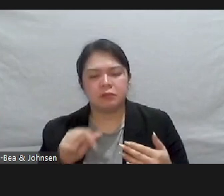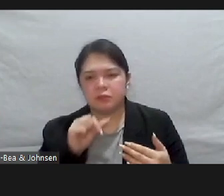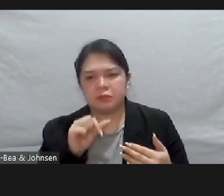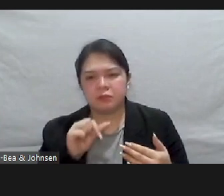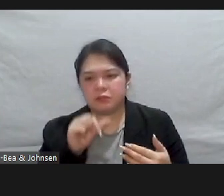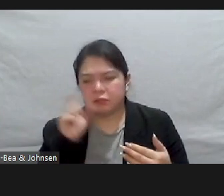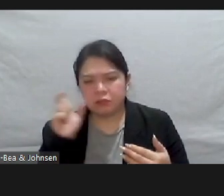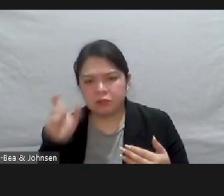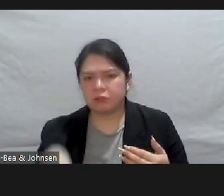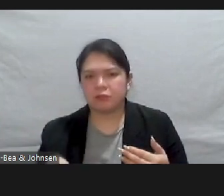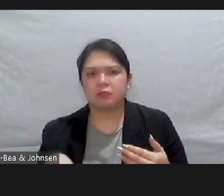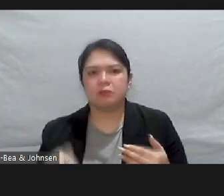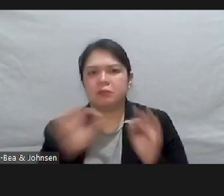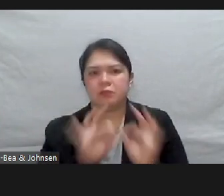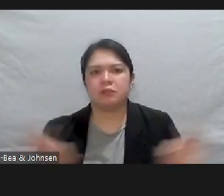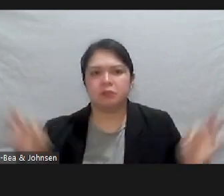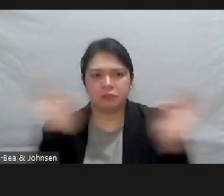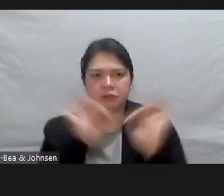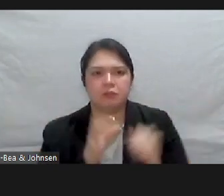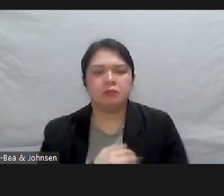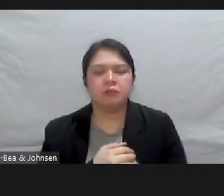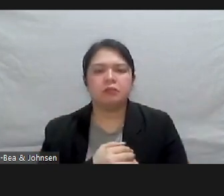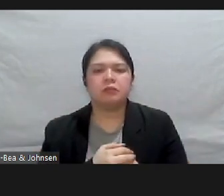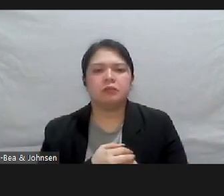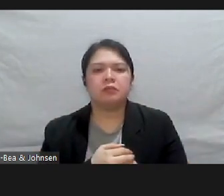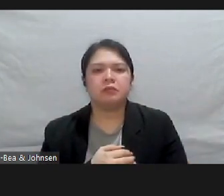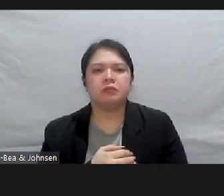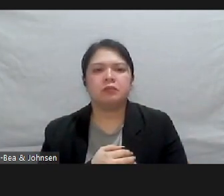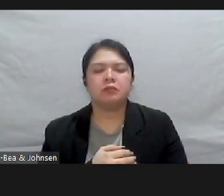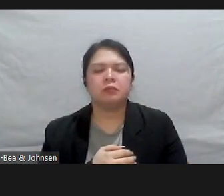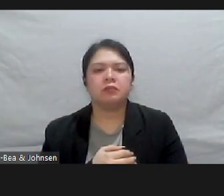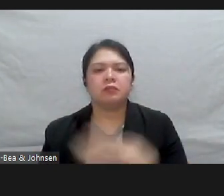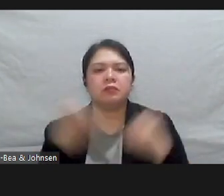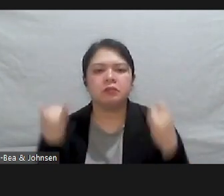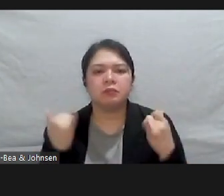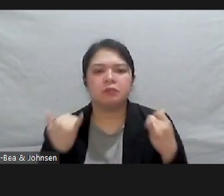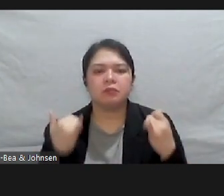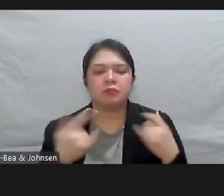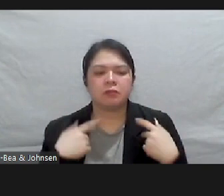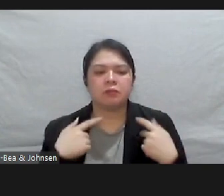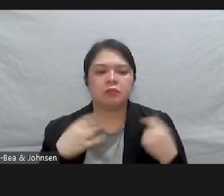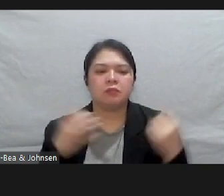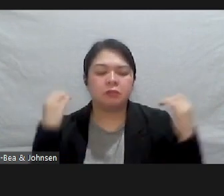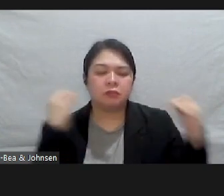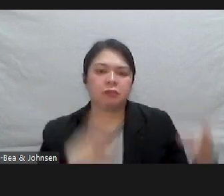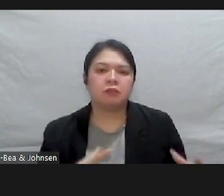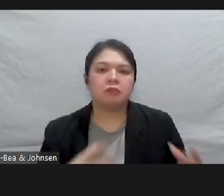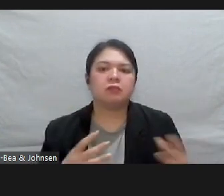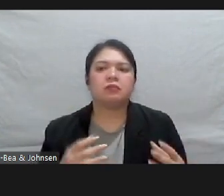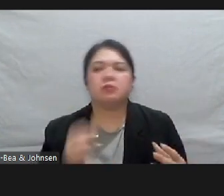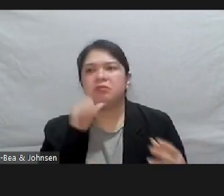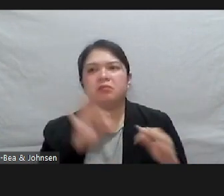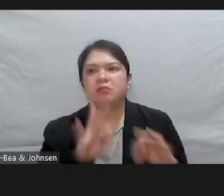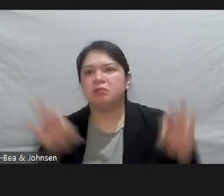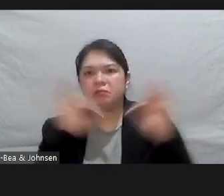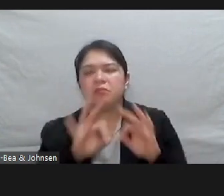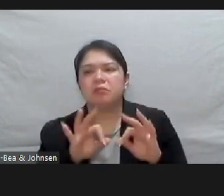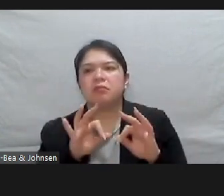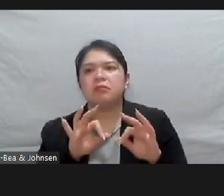hindi naman hindi na tumahalaga. So parang dahil nasa-sense ng mga teachers na hindi tumahalaga at mas mahalaga